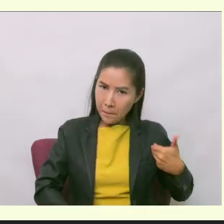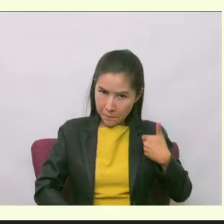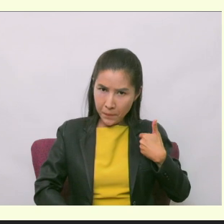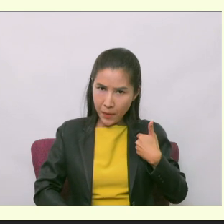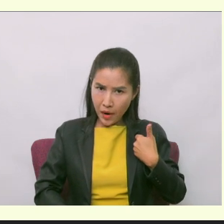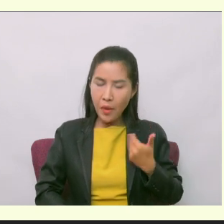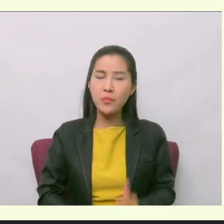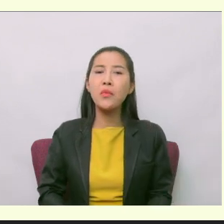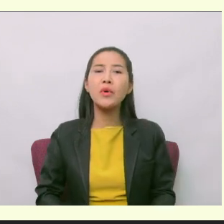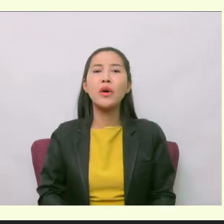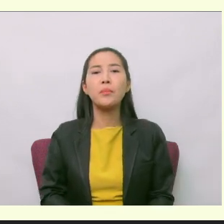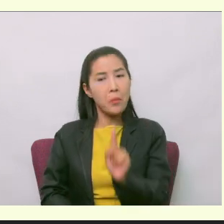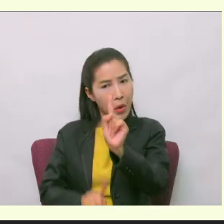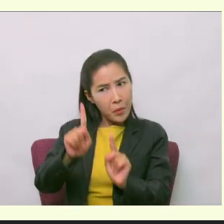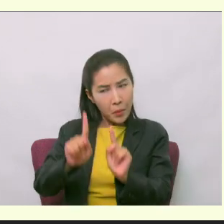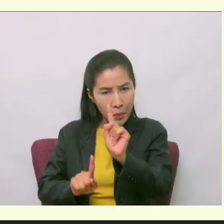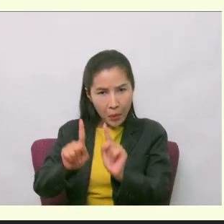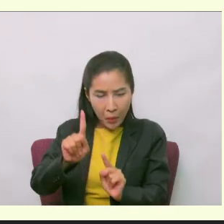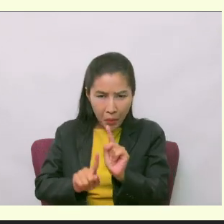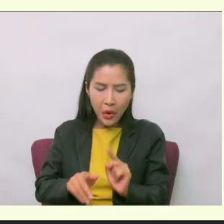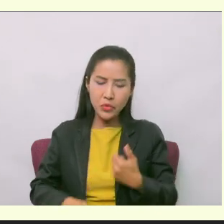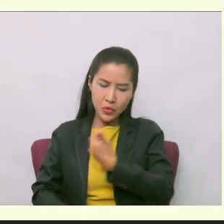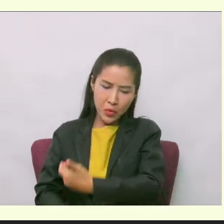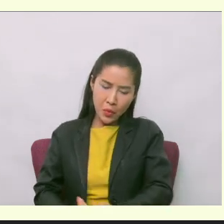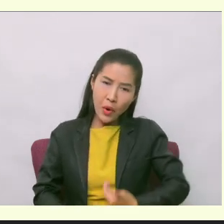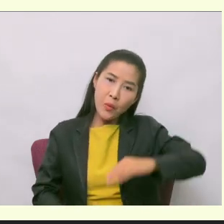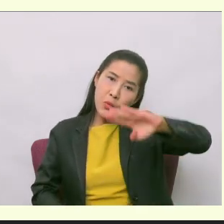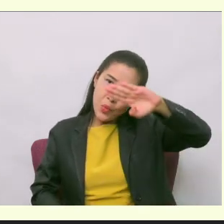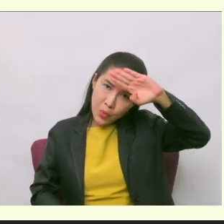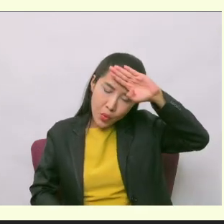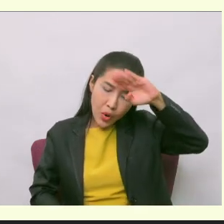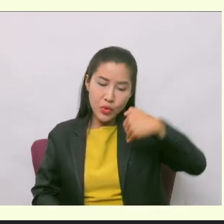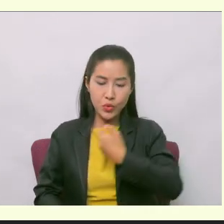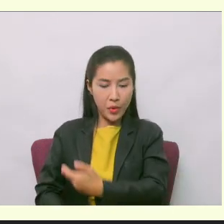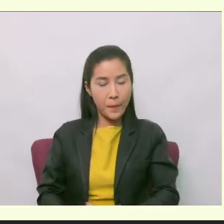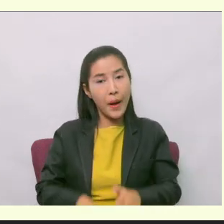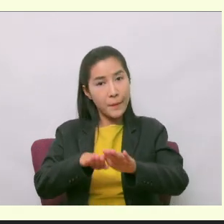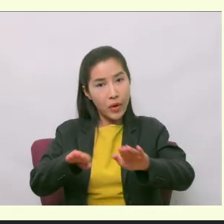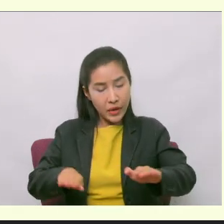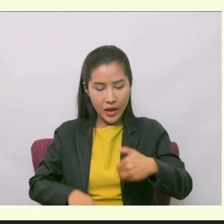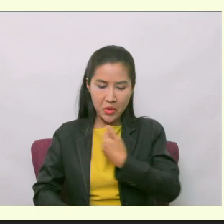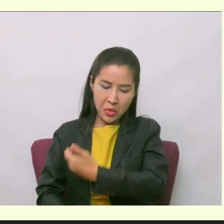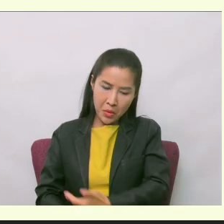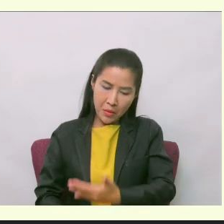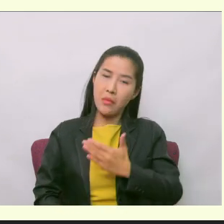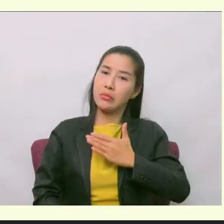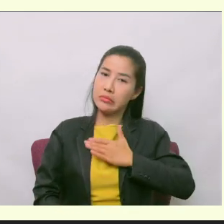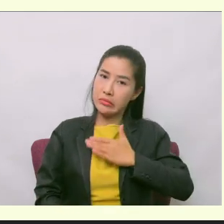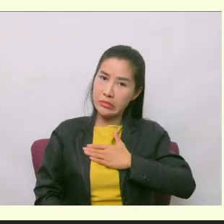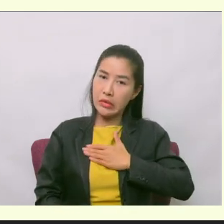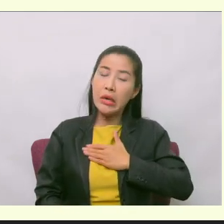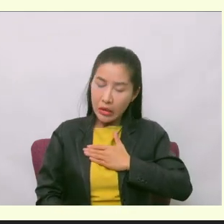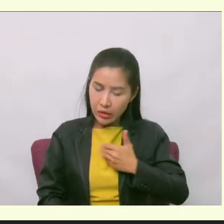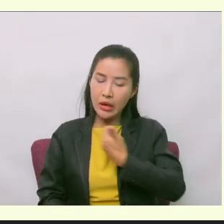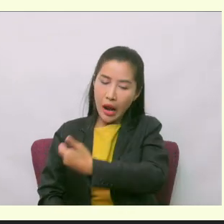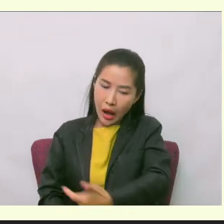ยนะคะสุขภาพของเด็กสุขภาพของตัวเราเองหรือว่าสุขภาพของบุคคลในครอบครัวของเรานะ